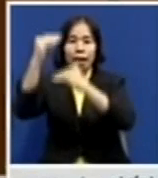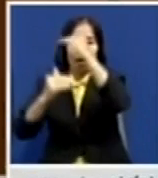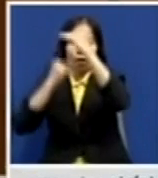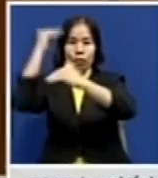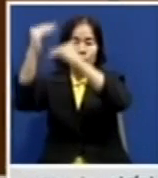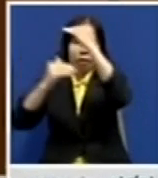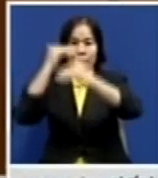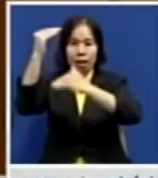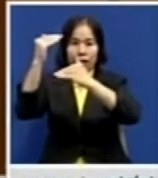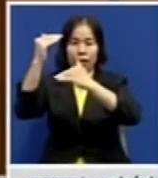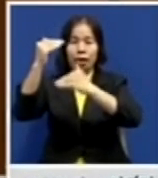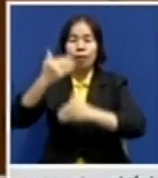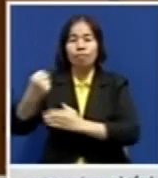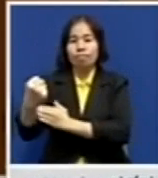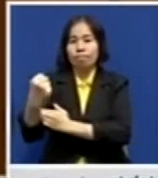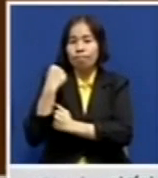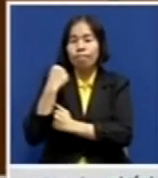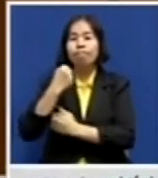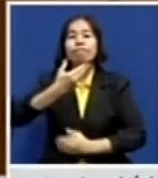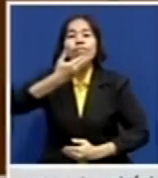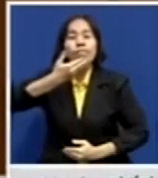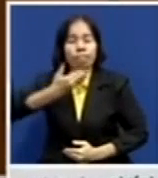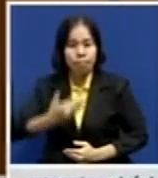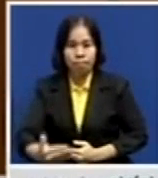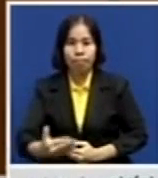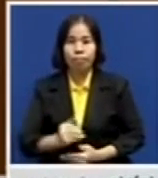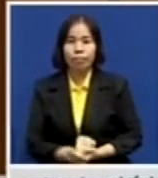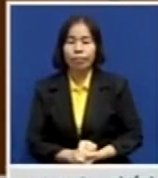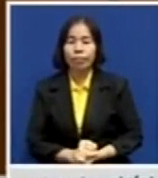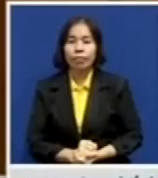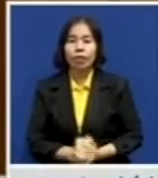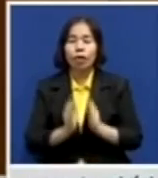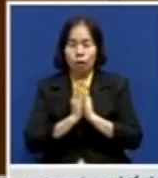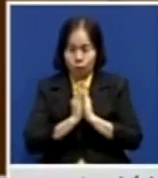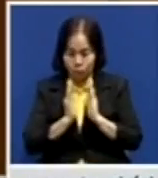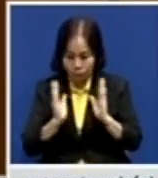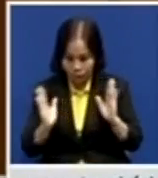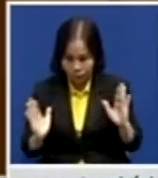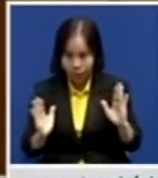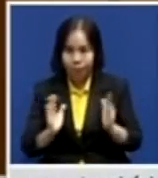างมั่นคงมั่งคั่งยั่งยืนขอบพระคุณครับ